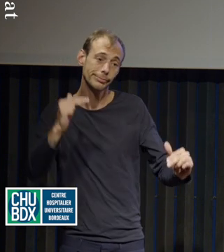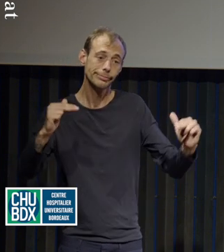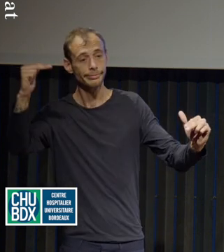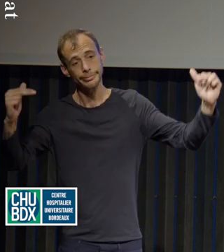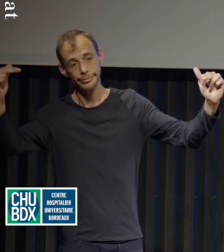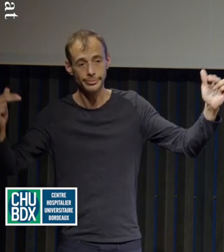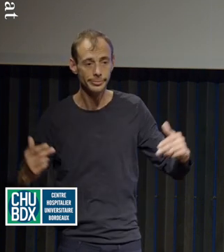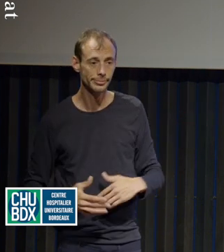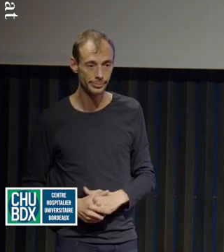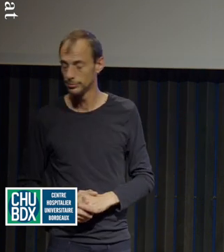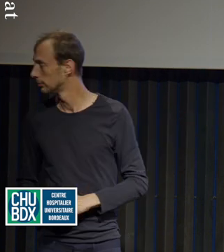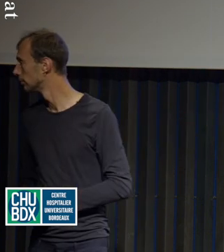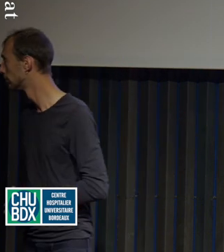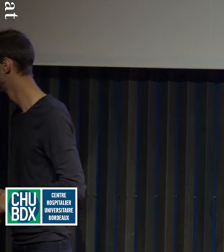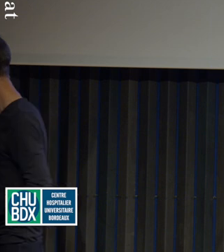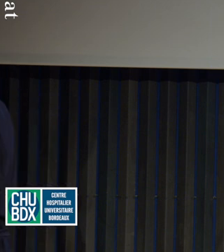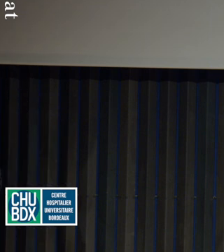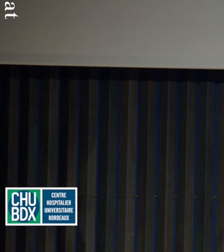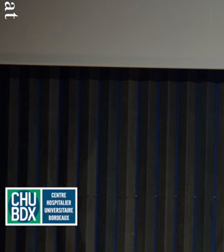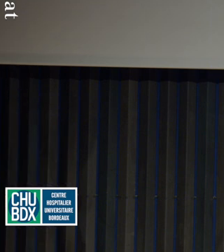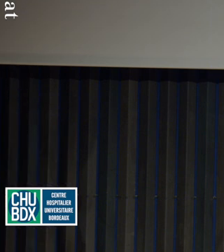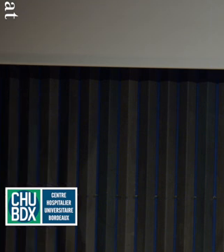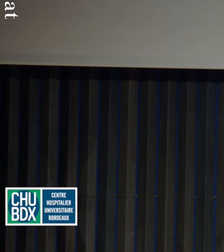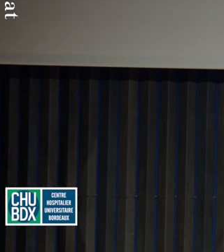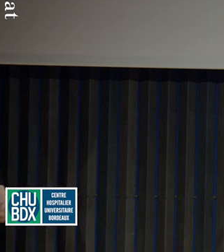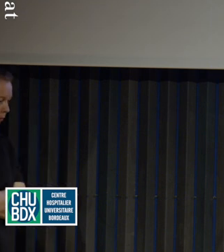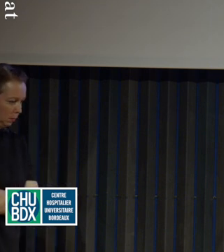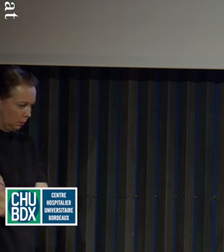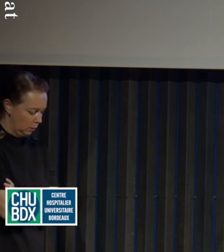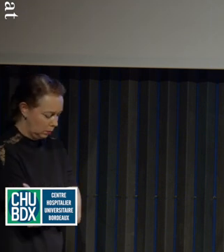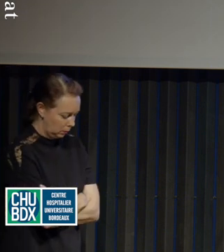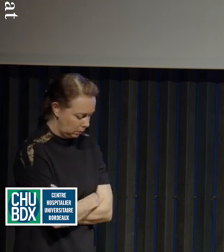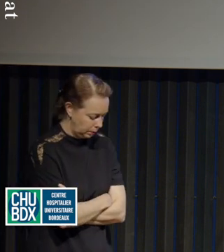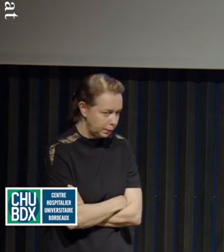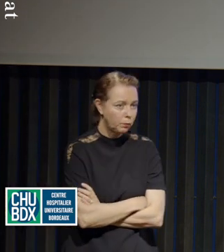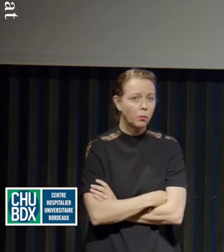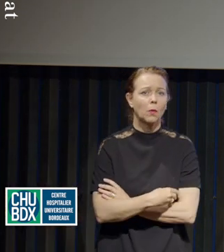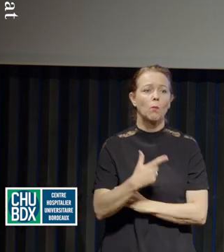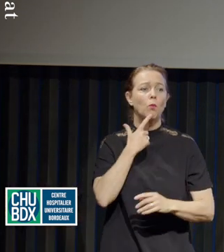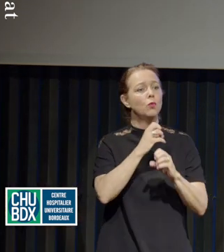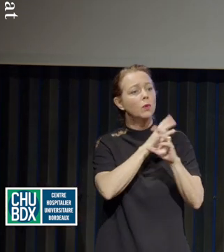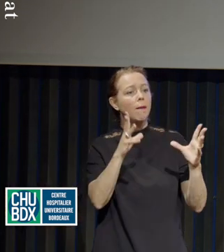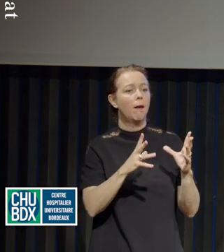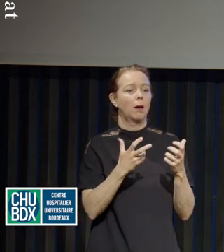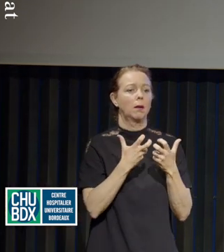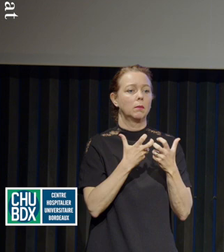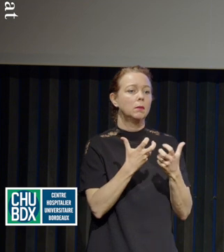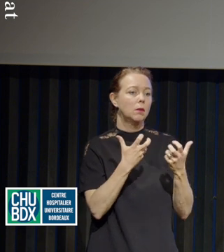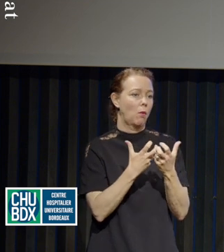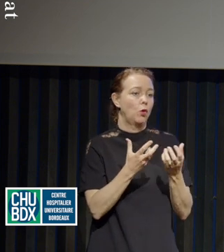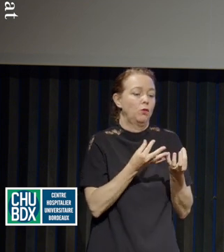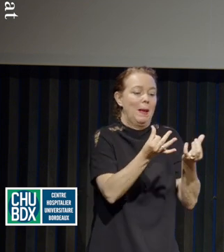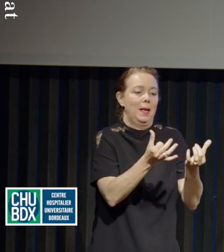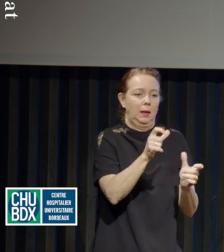Pour essayer d'illustrer un petit peu plus cette question de la vulnérabilité, je vous propose de vous présenter un exemple